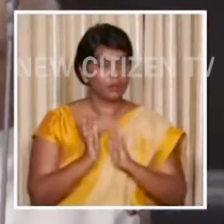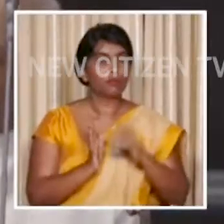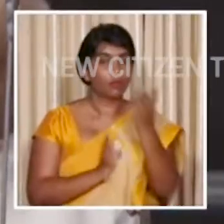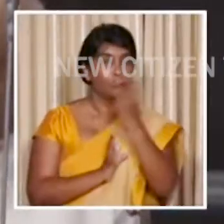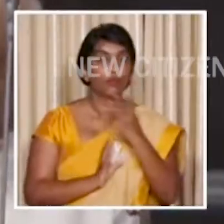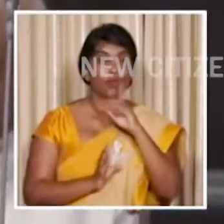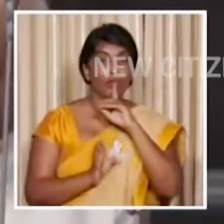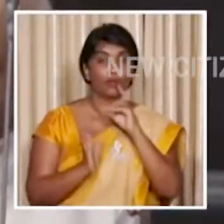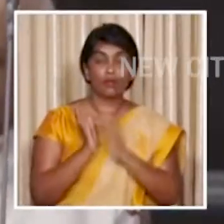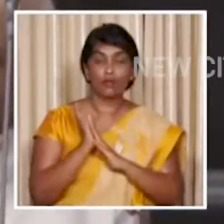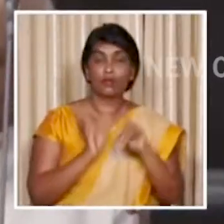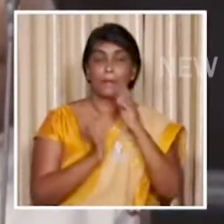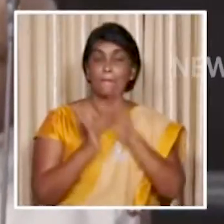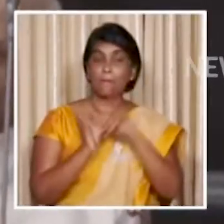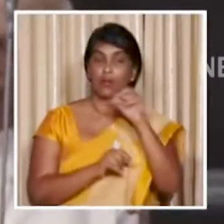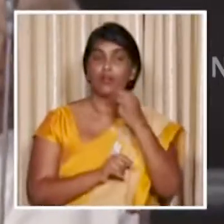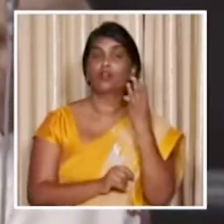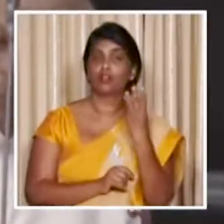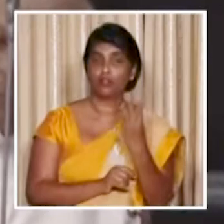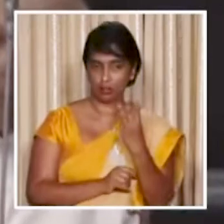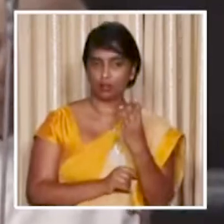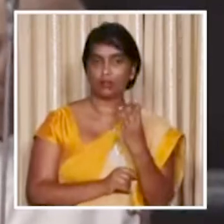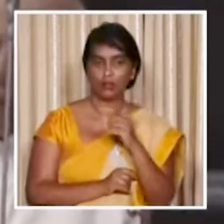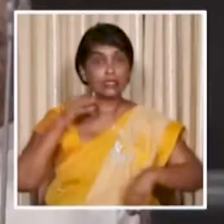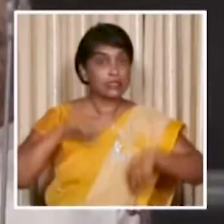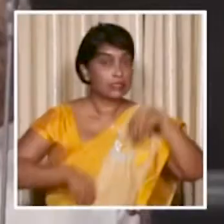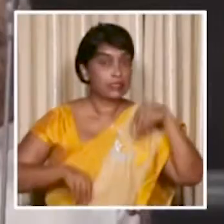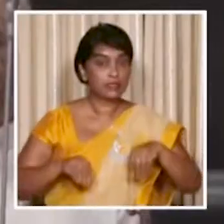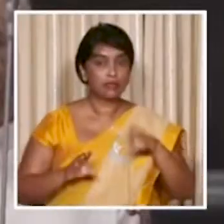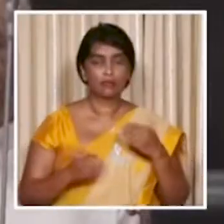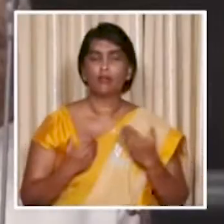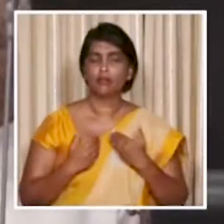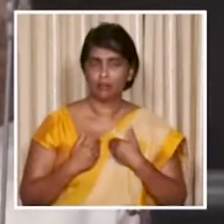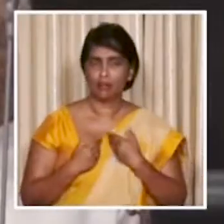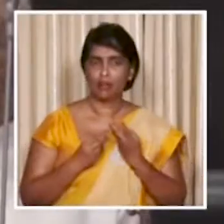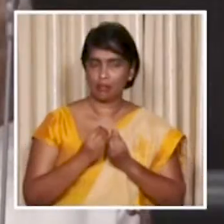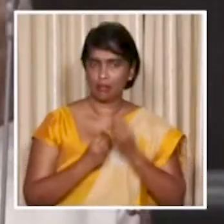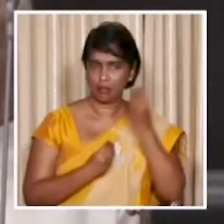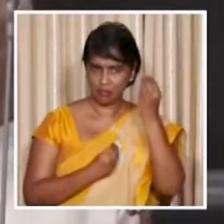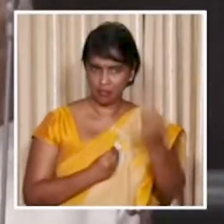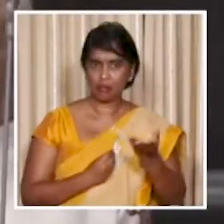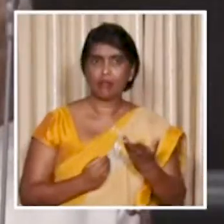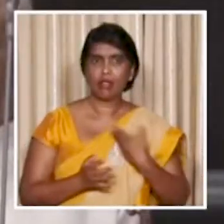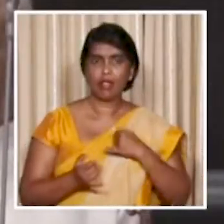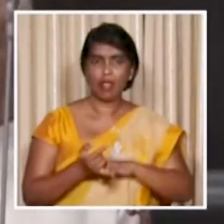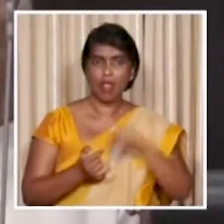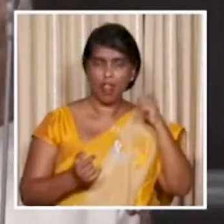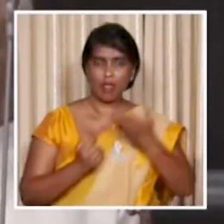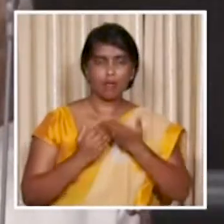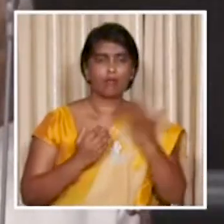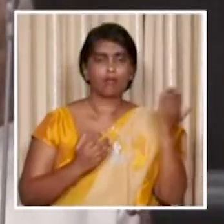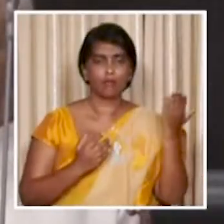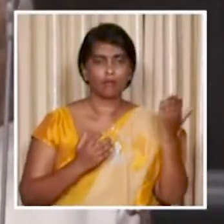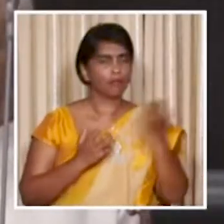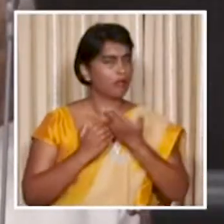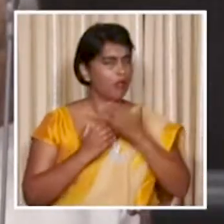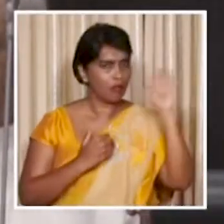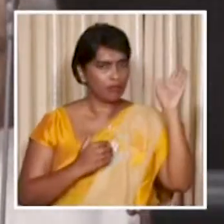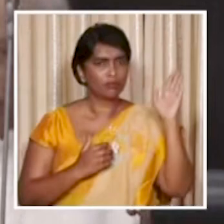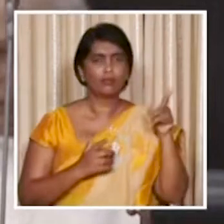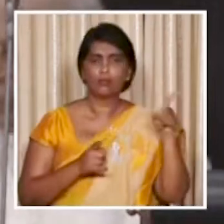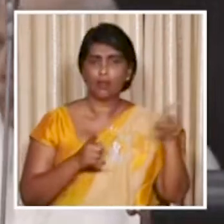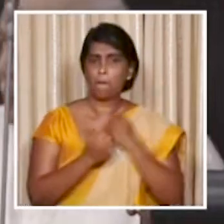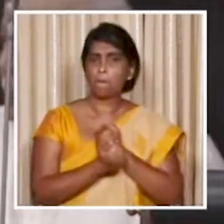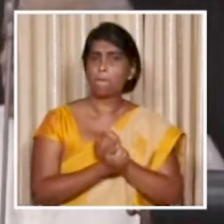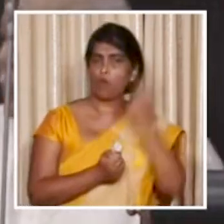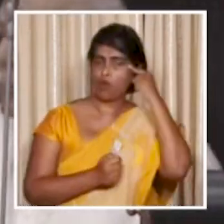කියනවා Sunday Times පත්තරේ ජනවාරි 22 වෙනිදා. ඉතින් අපි ගිහින් සල්ලි දුන්නොත් මම ලේකම් මට ඉවත් කළා මේ කියන්න වෙයි